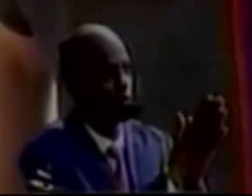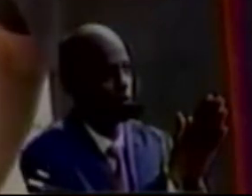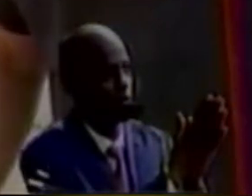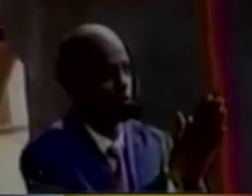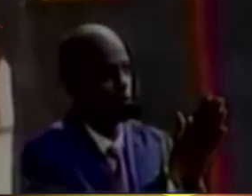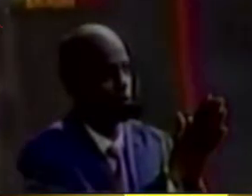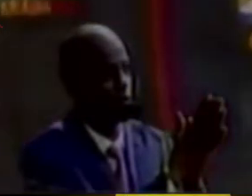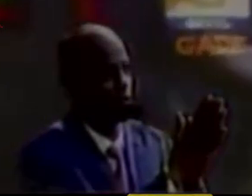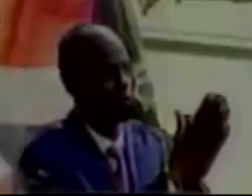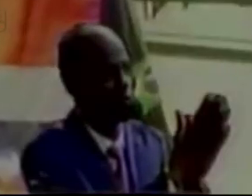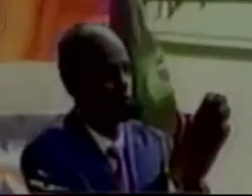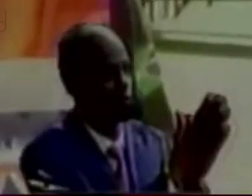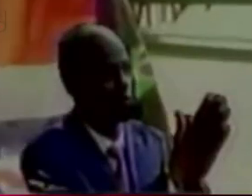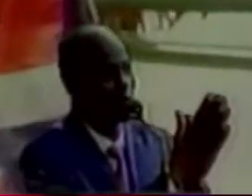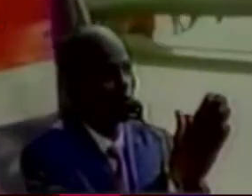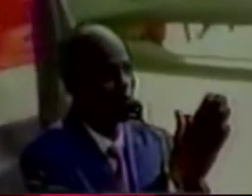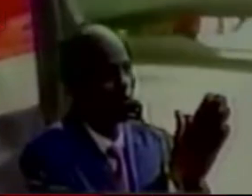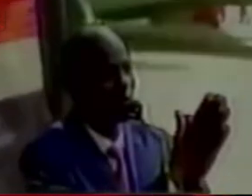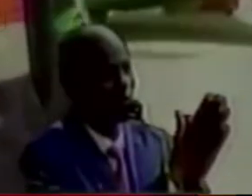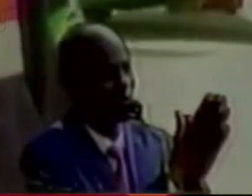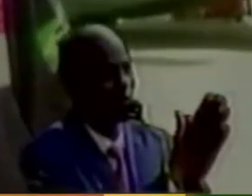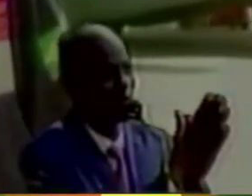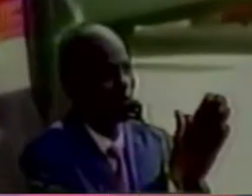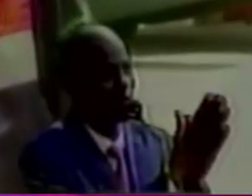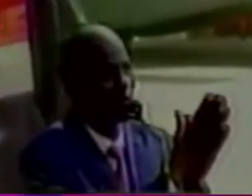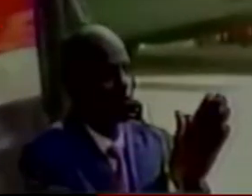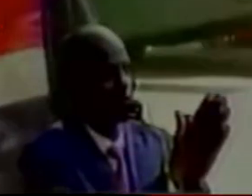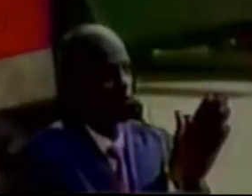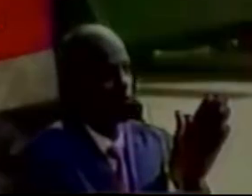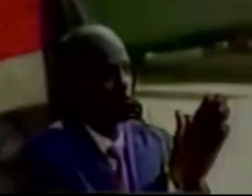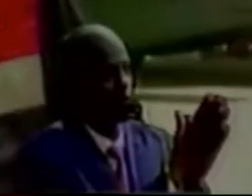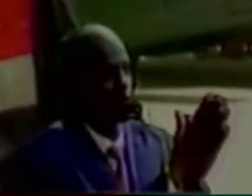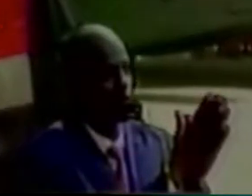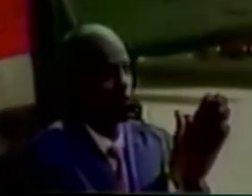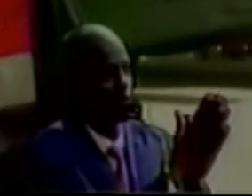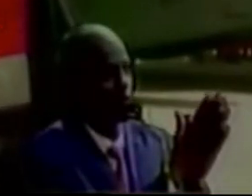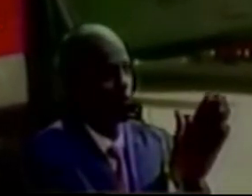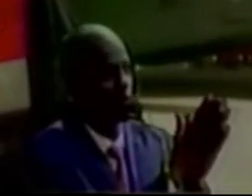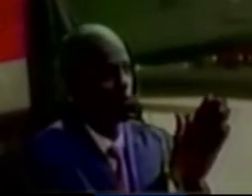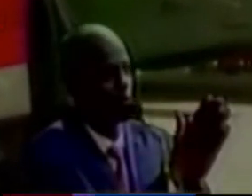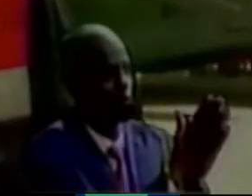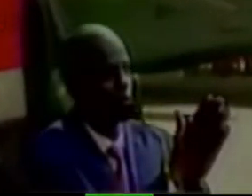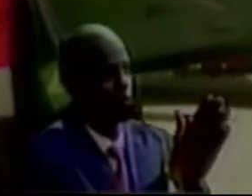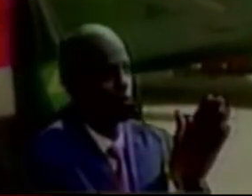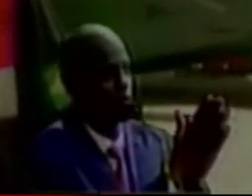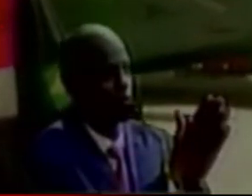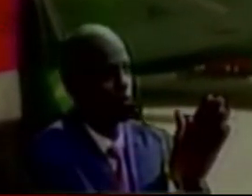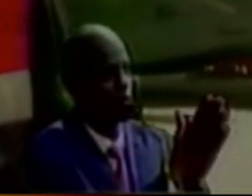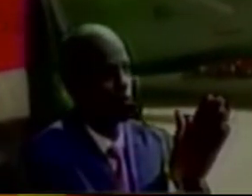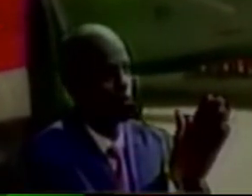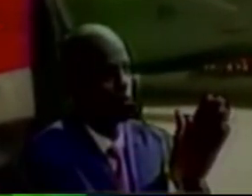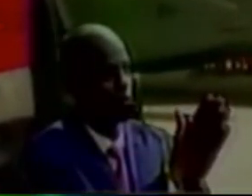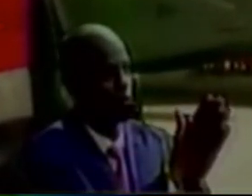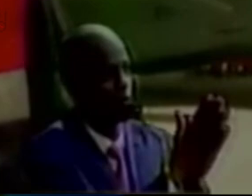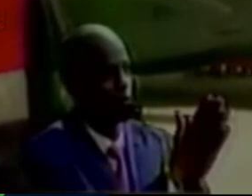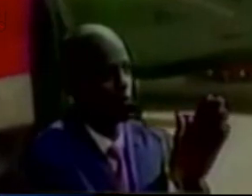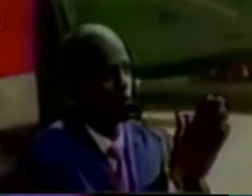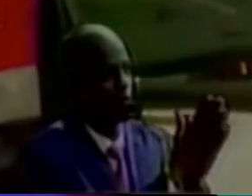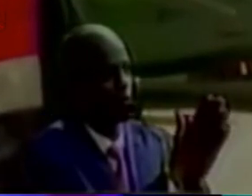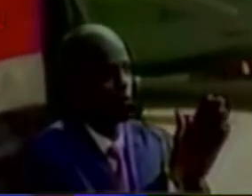pour faire le travail. Dès quand vous recevrez les notices, il y a que vous